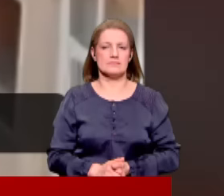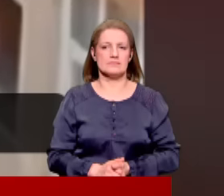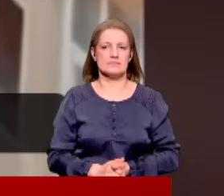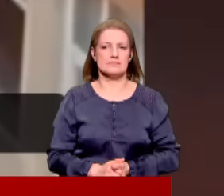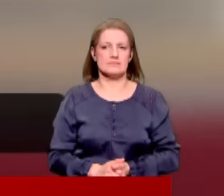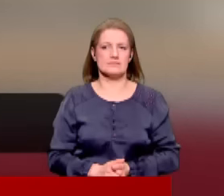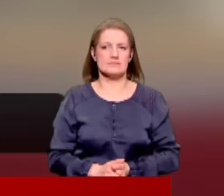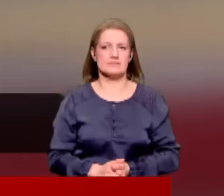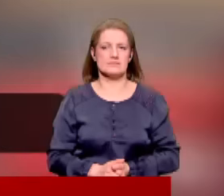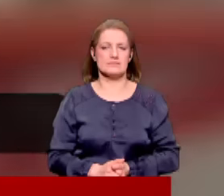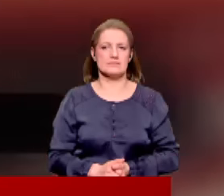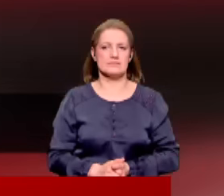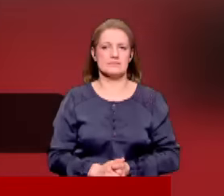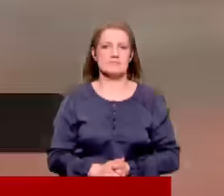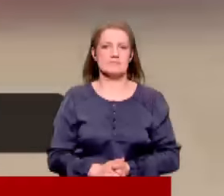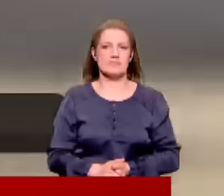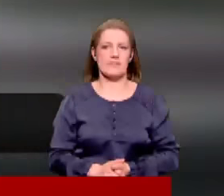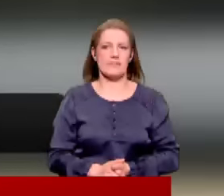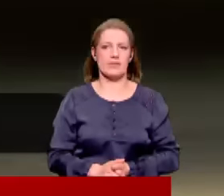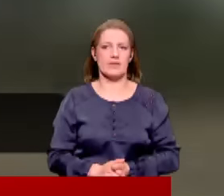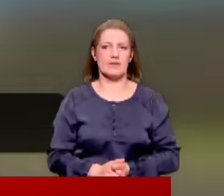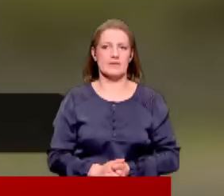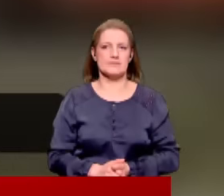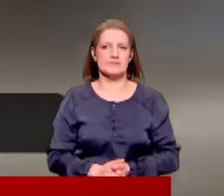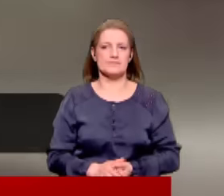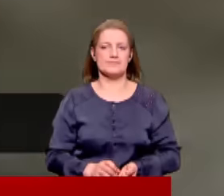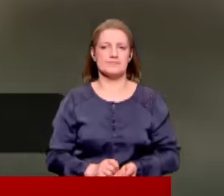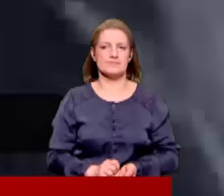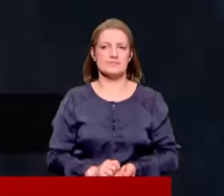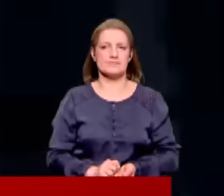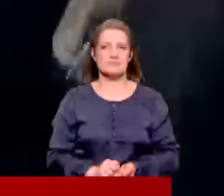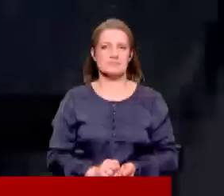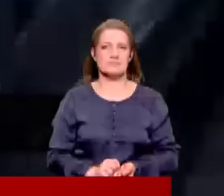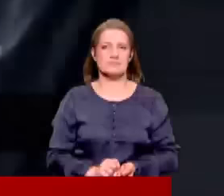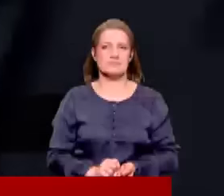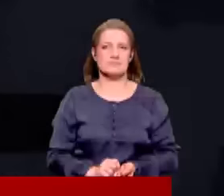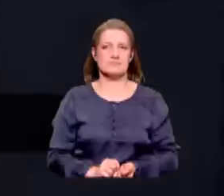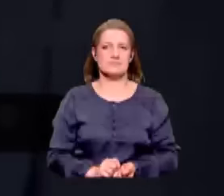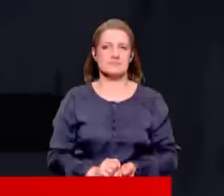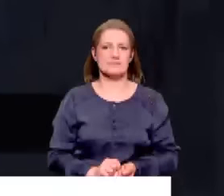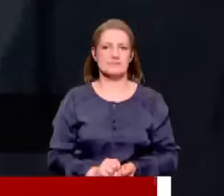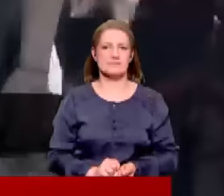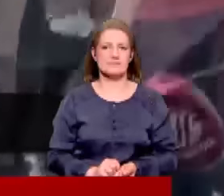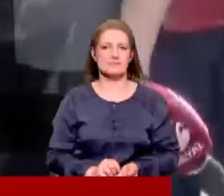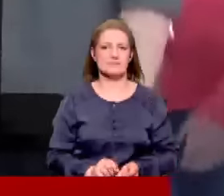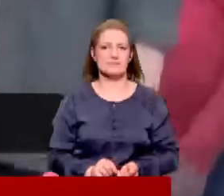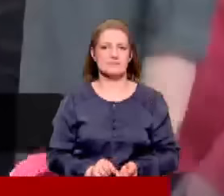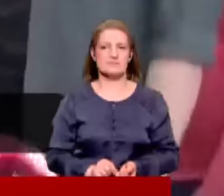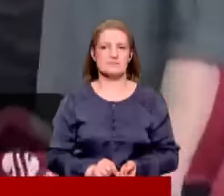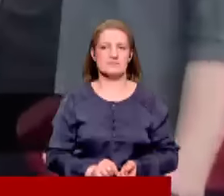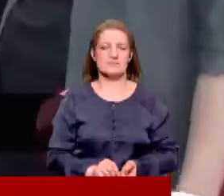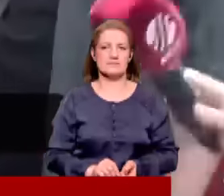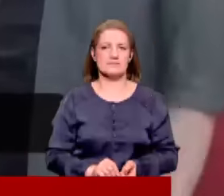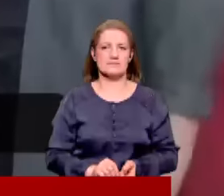çıktı. Bu bina yanıyor. Her taraf kilit gördüğünüz gibi. Burada kimse yok.